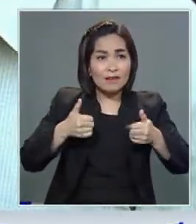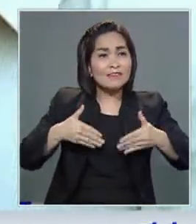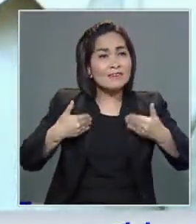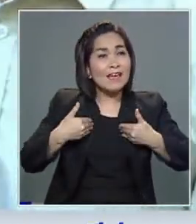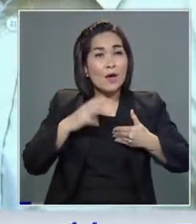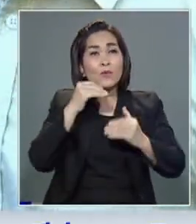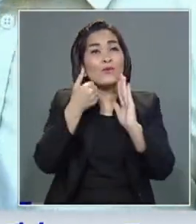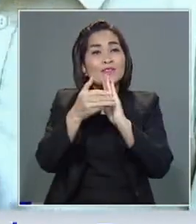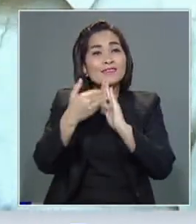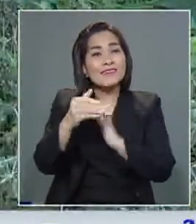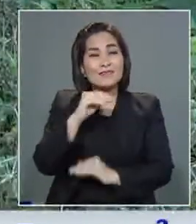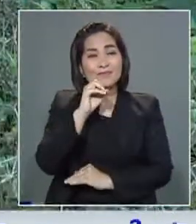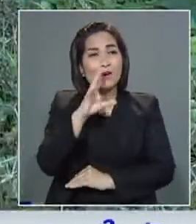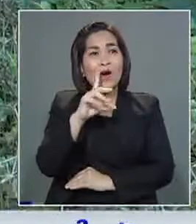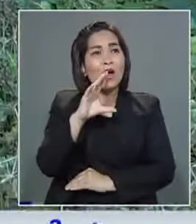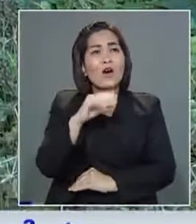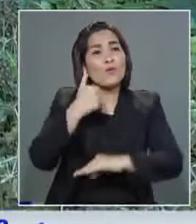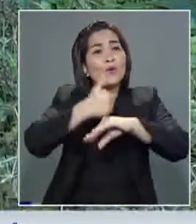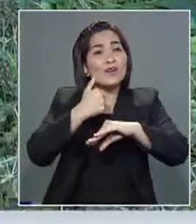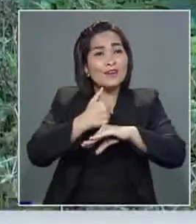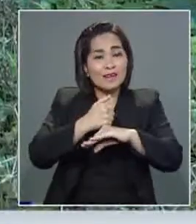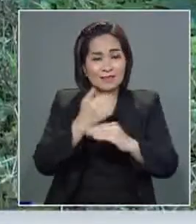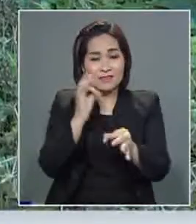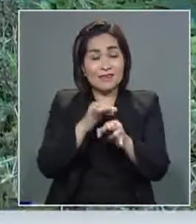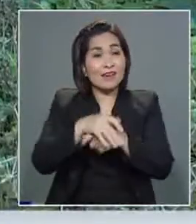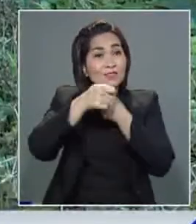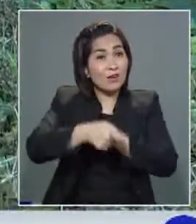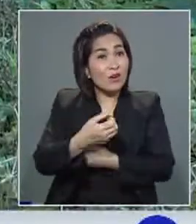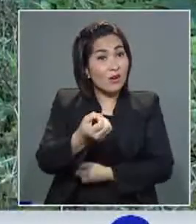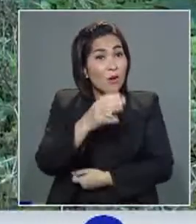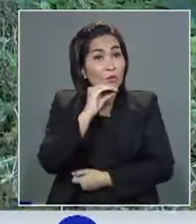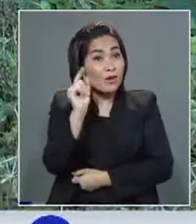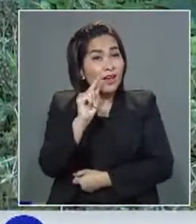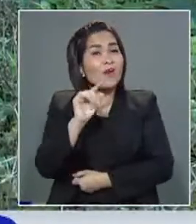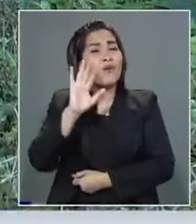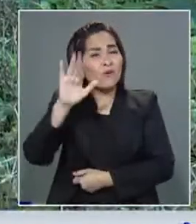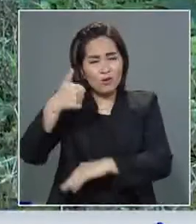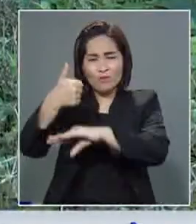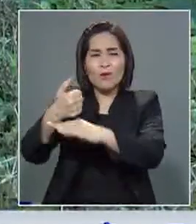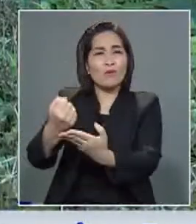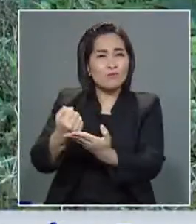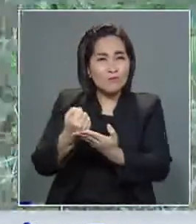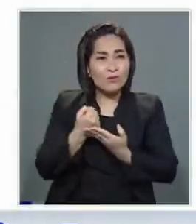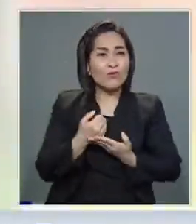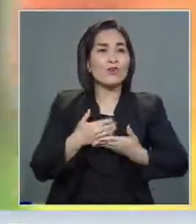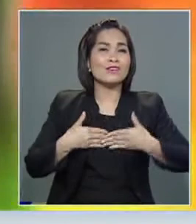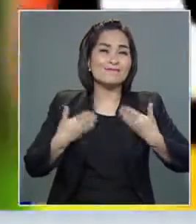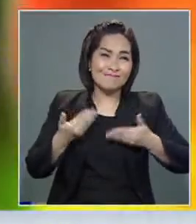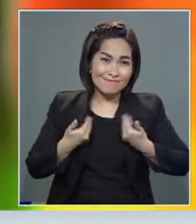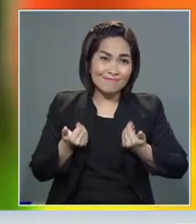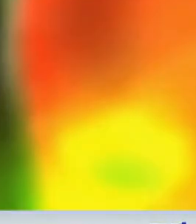าอีหยังครับท่าน นี่ละ พอทกสเนี่ย นี่มาซอยเหลือนะ โอ้ครับด้วยความยินดีครับคุณตาด้วยความยิน